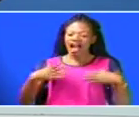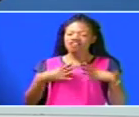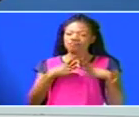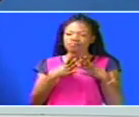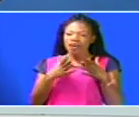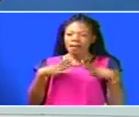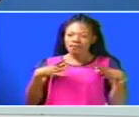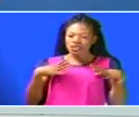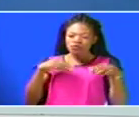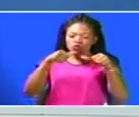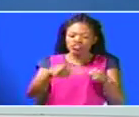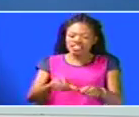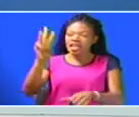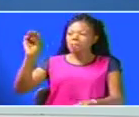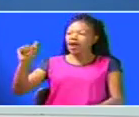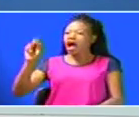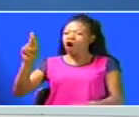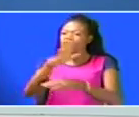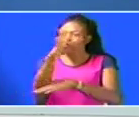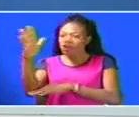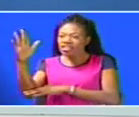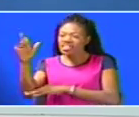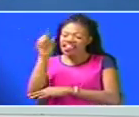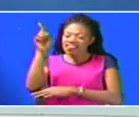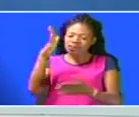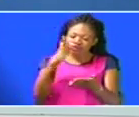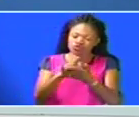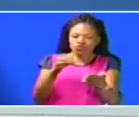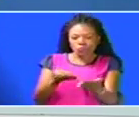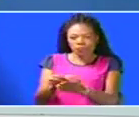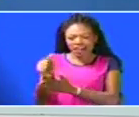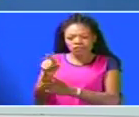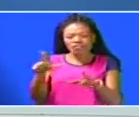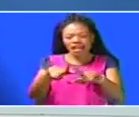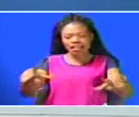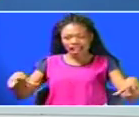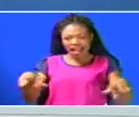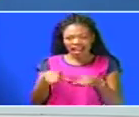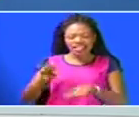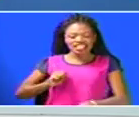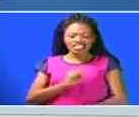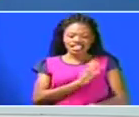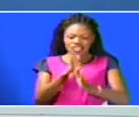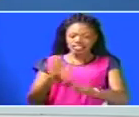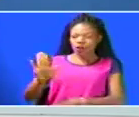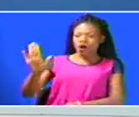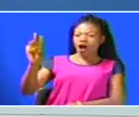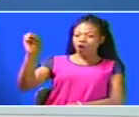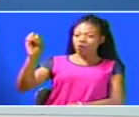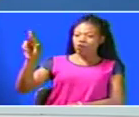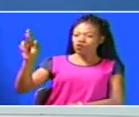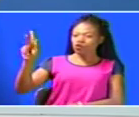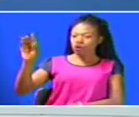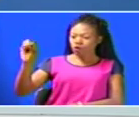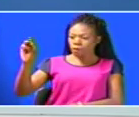katika msitu wa Mau walionunua ardhi yao kwa njia halali. Wakiongozwa na seneta wa Elgeyo Marakwet Kipchumba Murkomen na